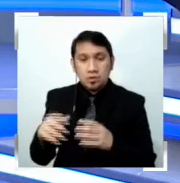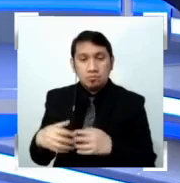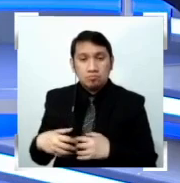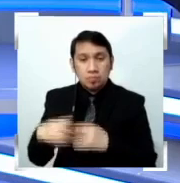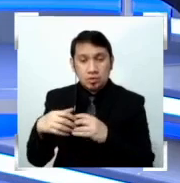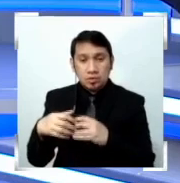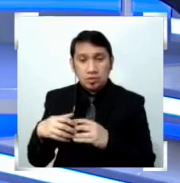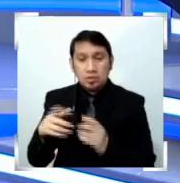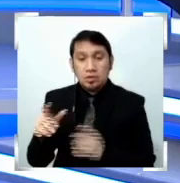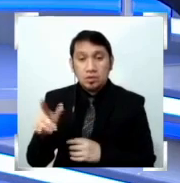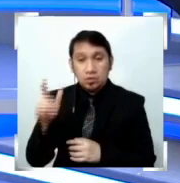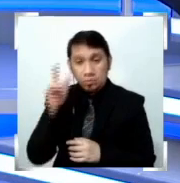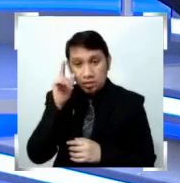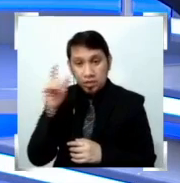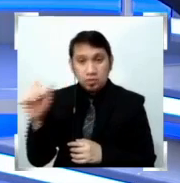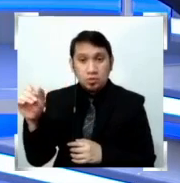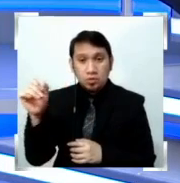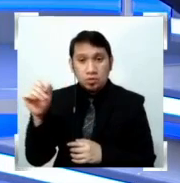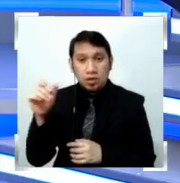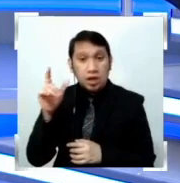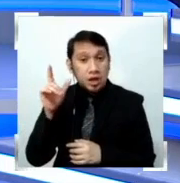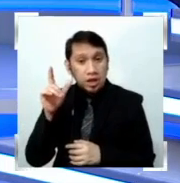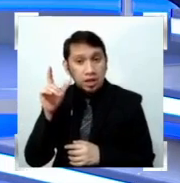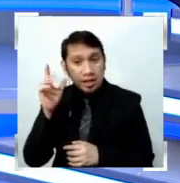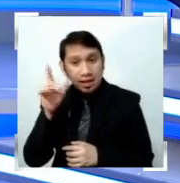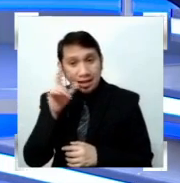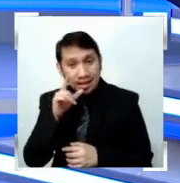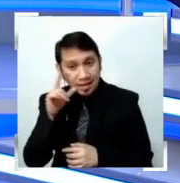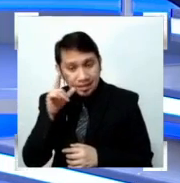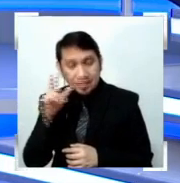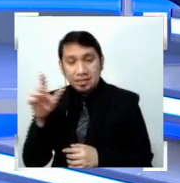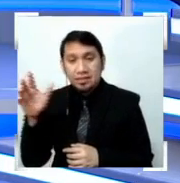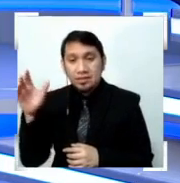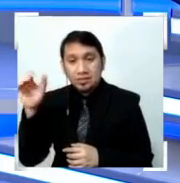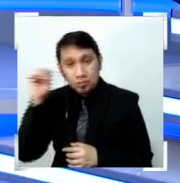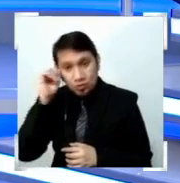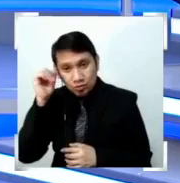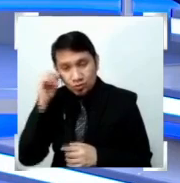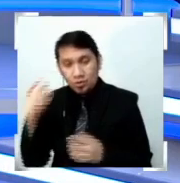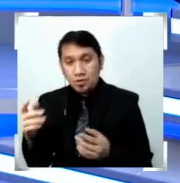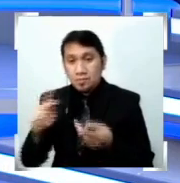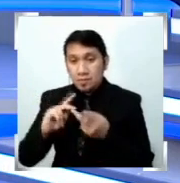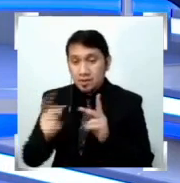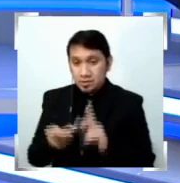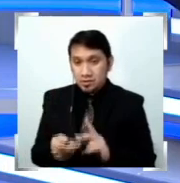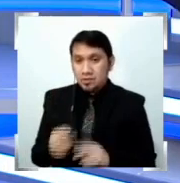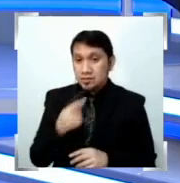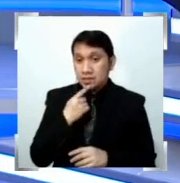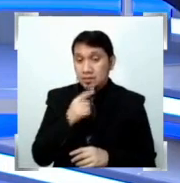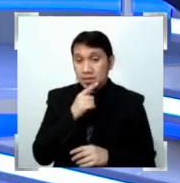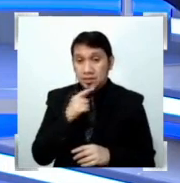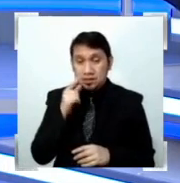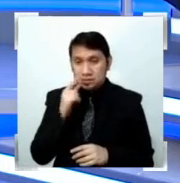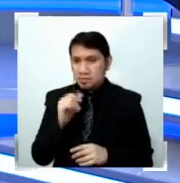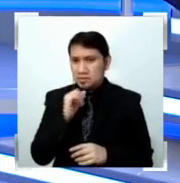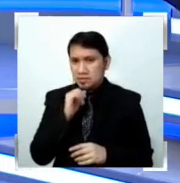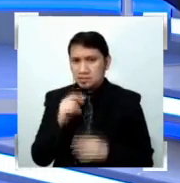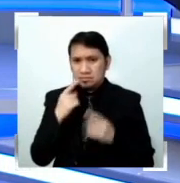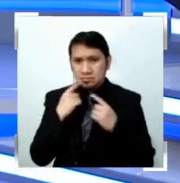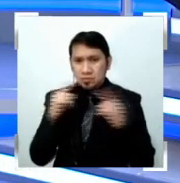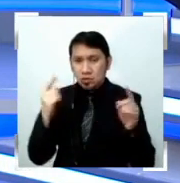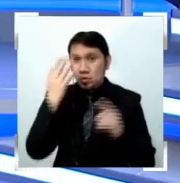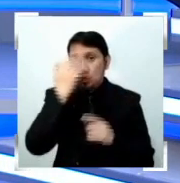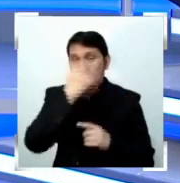tandem. Nangyari raw yan sa isa sa kanilang unity talks na ayon kay Vice President Lenny Robredo ay hindi nagtagumpay dahil sa mga